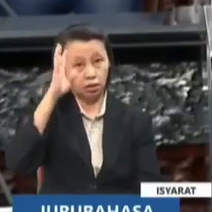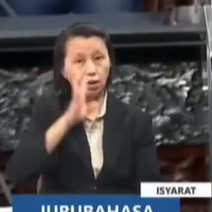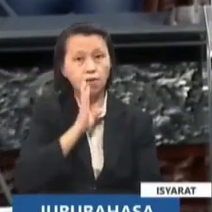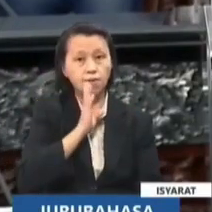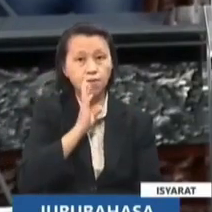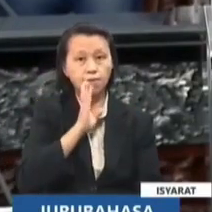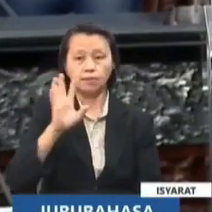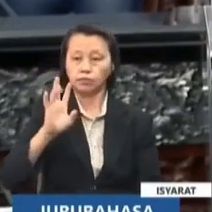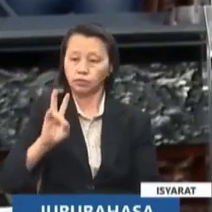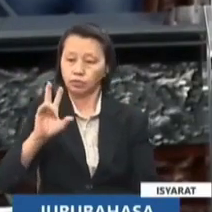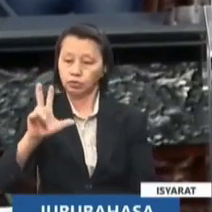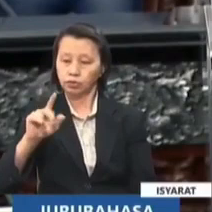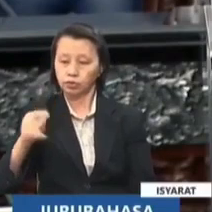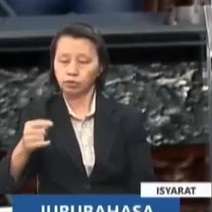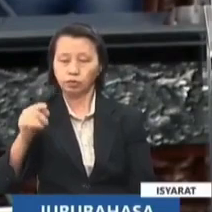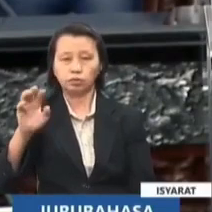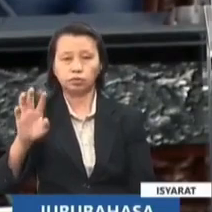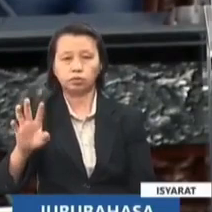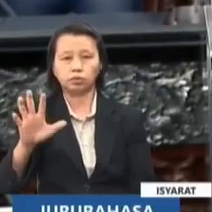sebut